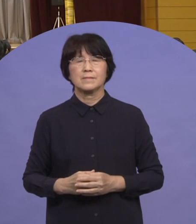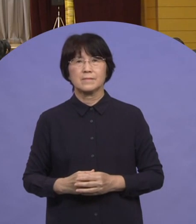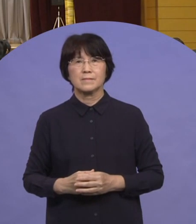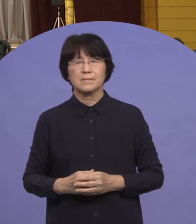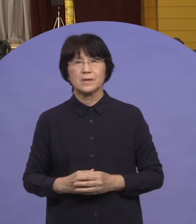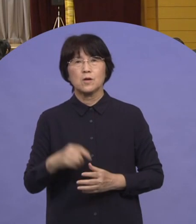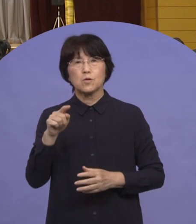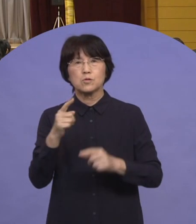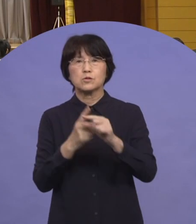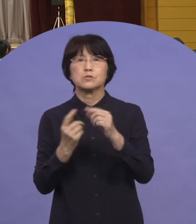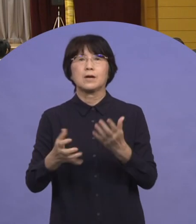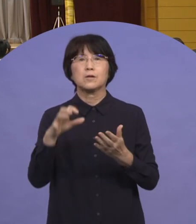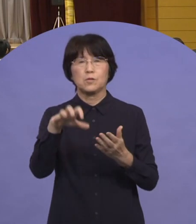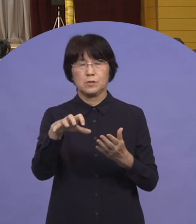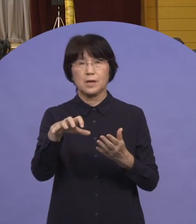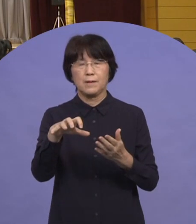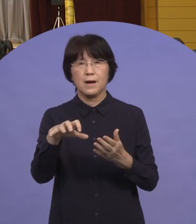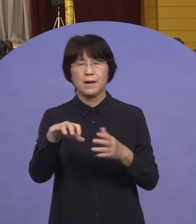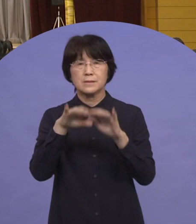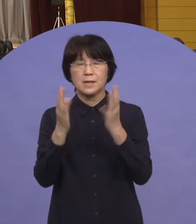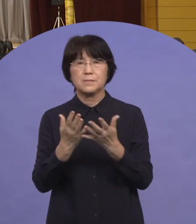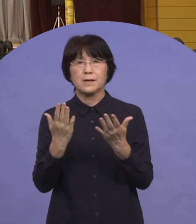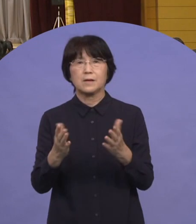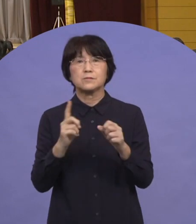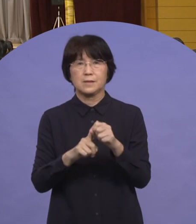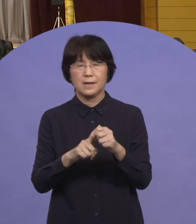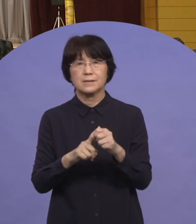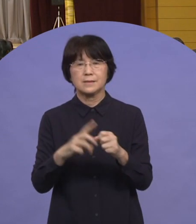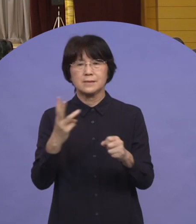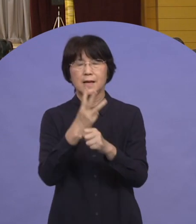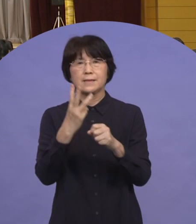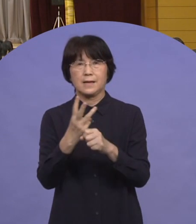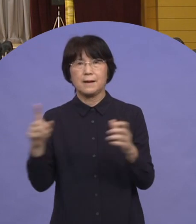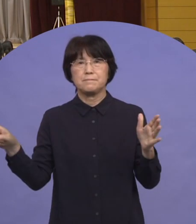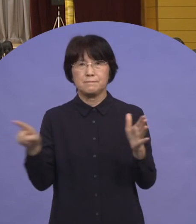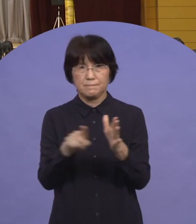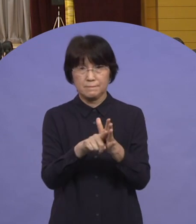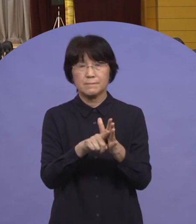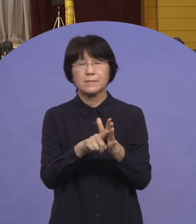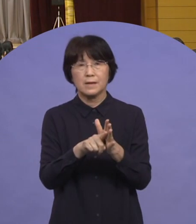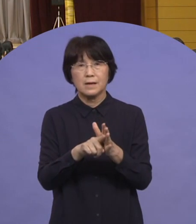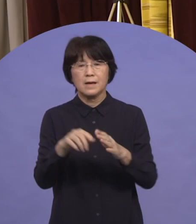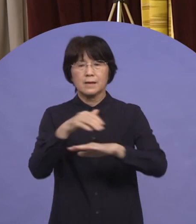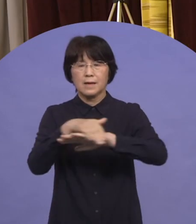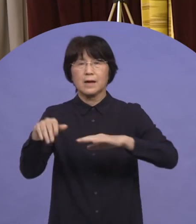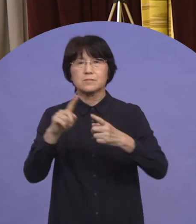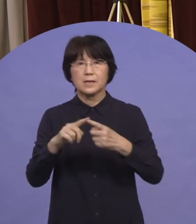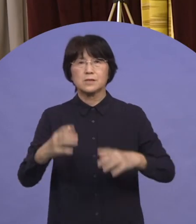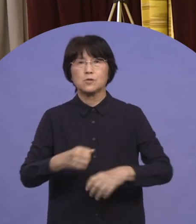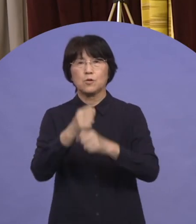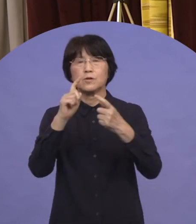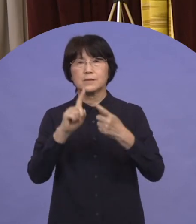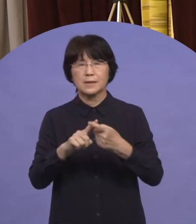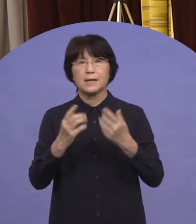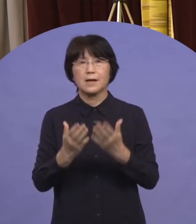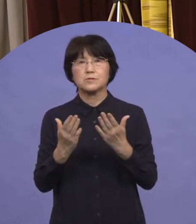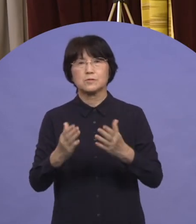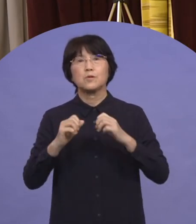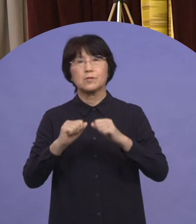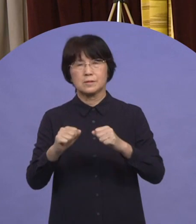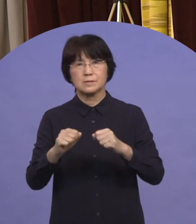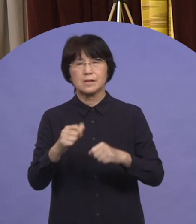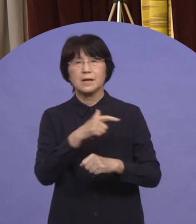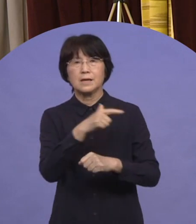大東中学校では全学年が3年間を通して計画的に総合的な学習を行う